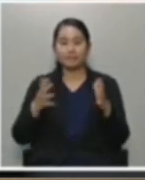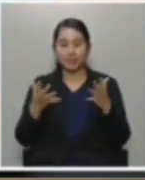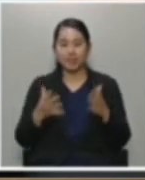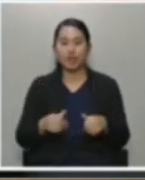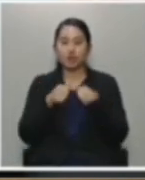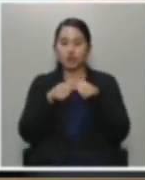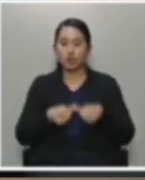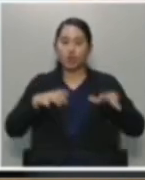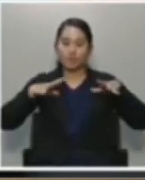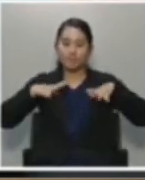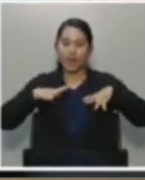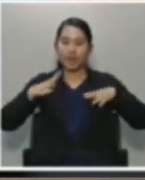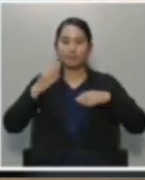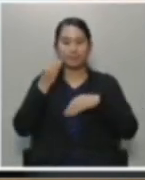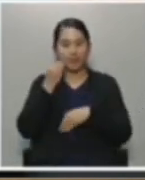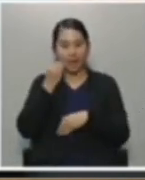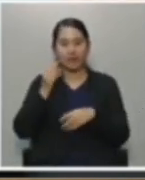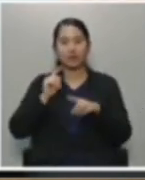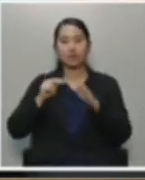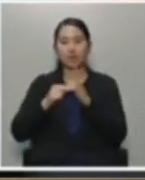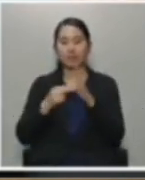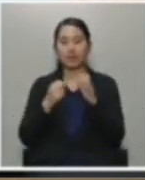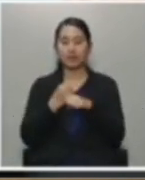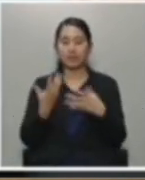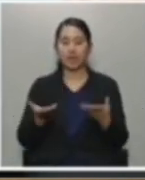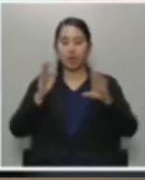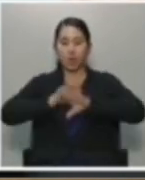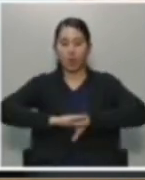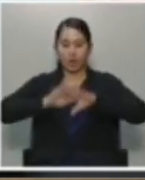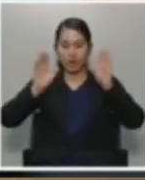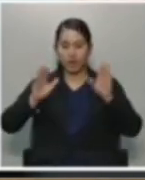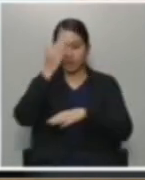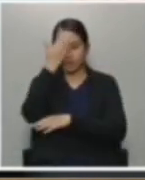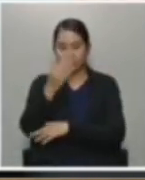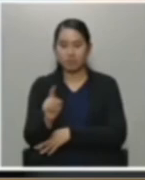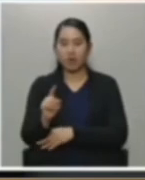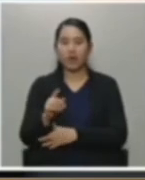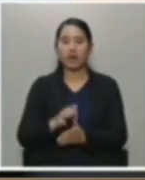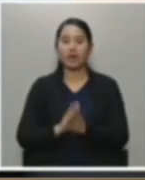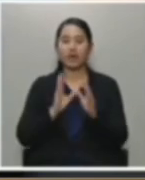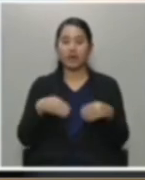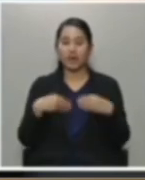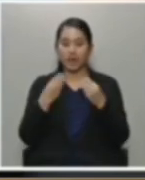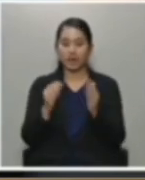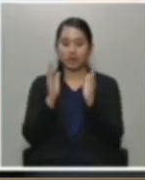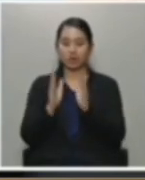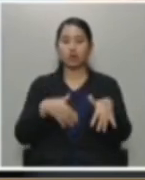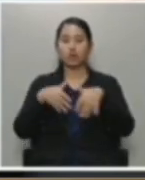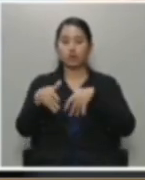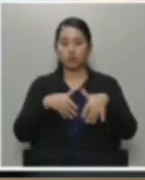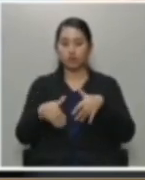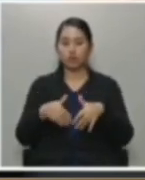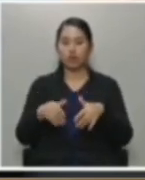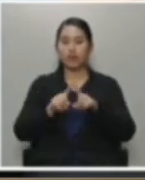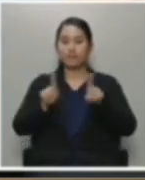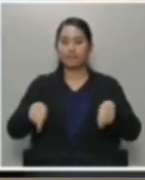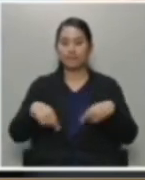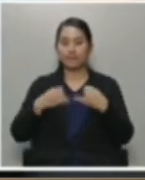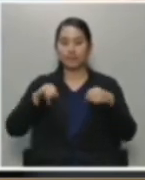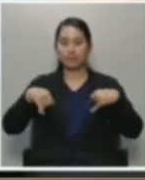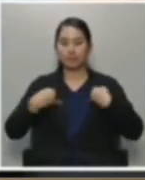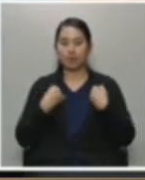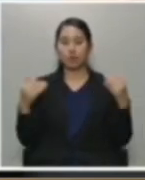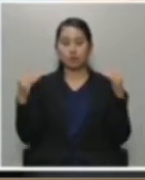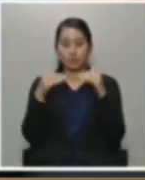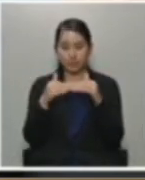ยู่อาศัยก็ควรที่จะยกเลิกเพื่อที่จะให้เขาได้มีกรรมสิทธิ์ในที่ดินโดยออกเอกส